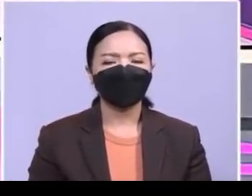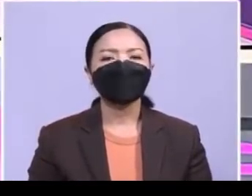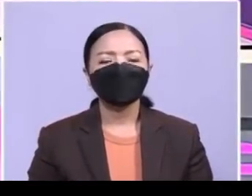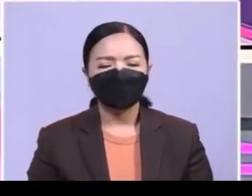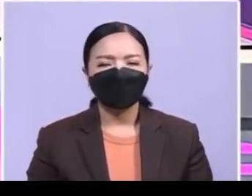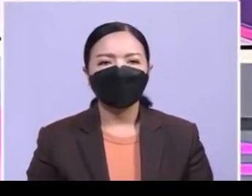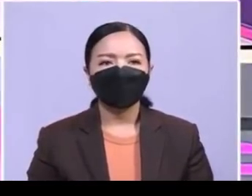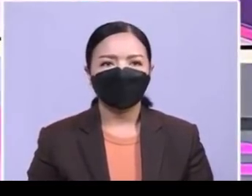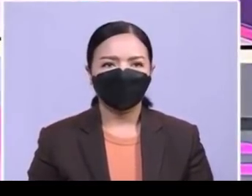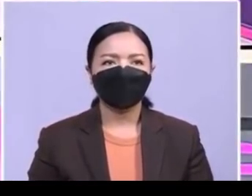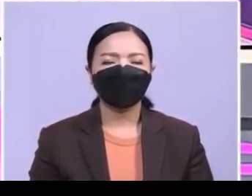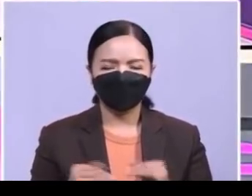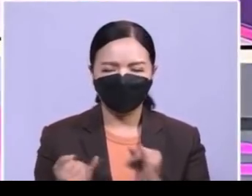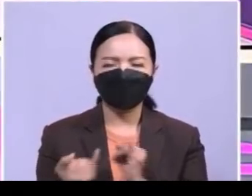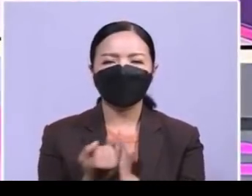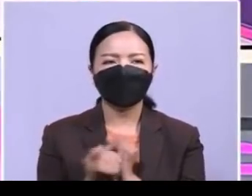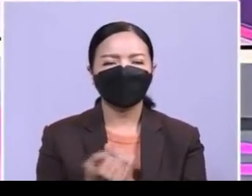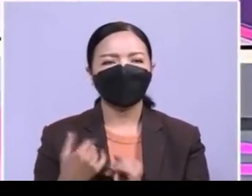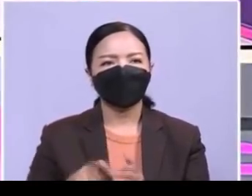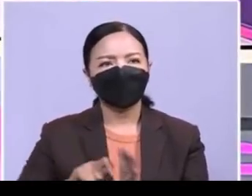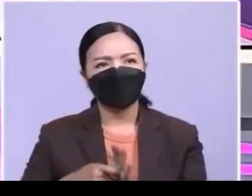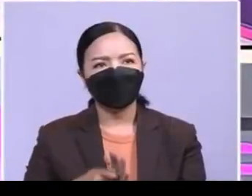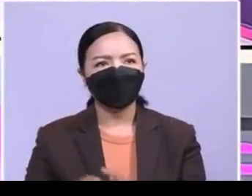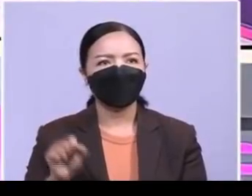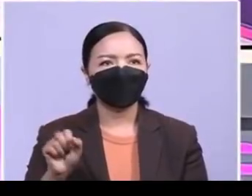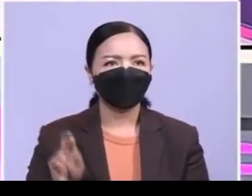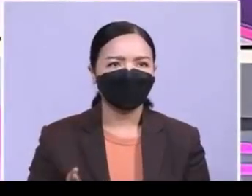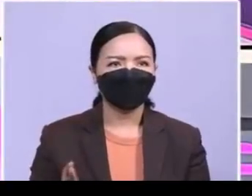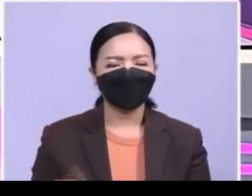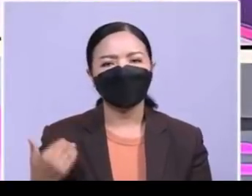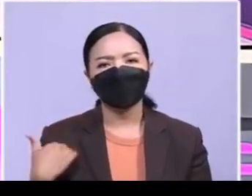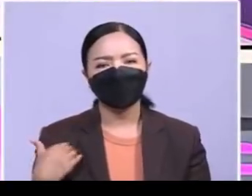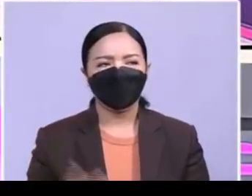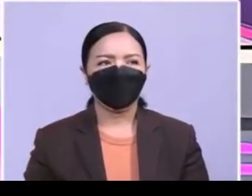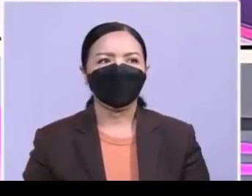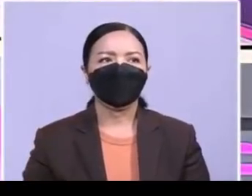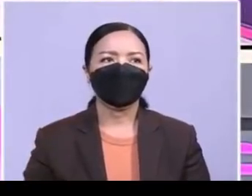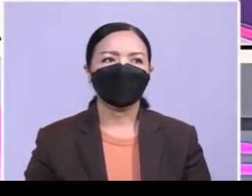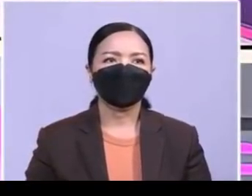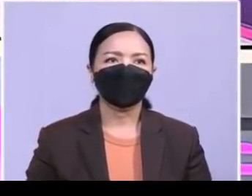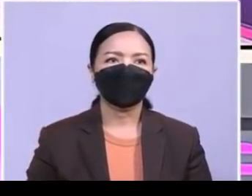จจะต้องถ้าสนิทกันจริงก็อาจจะมีกุญแจสำรองอะไรให้กันไว้หรืออะไรอย่างเงี้ยใช่ไหม แ